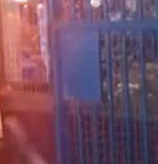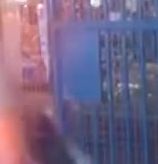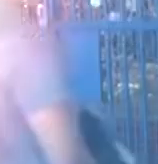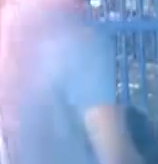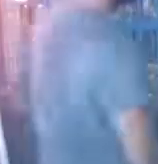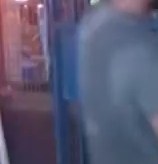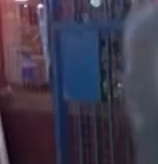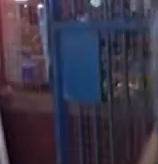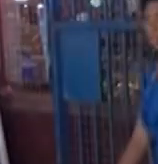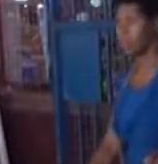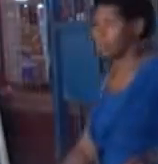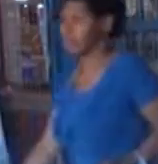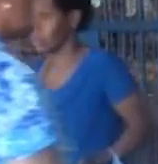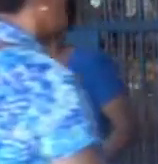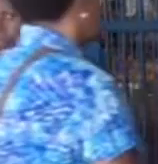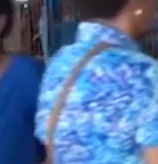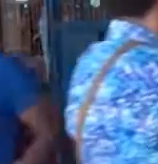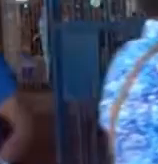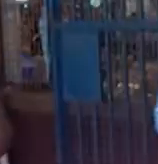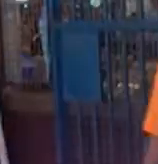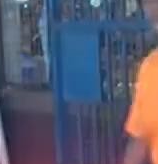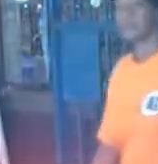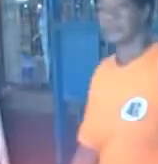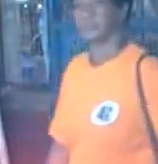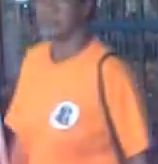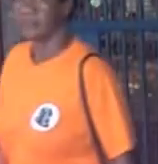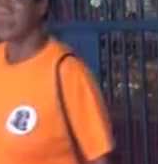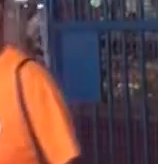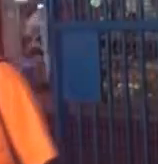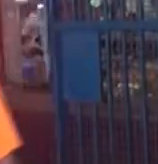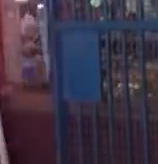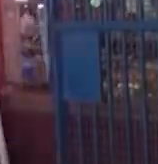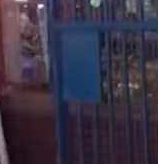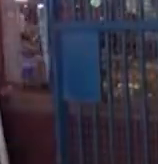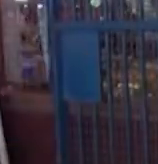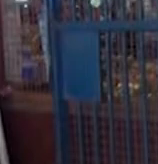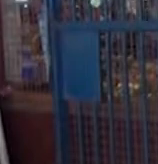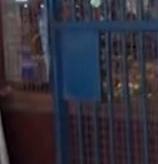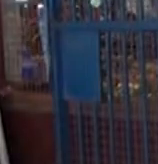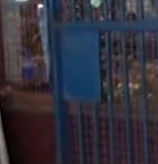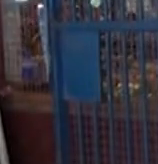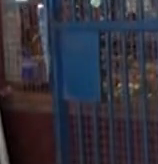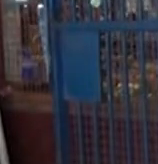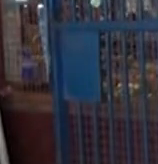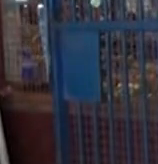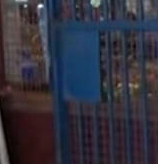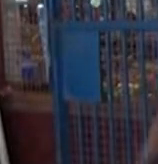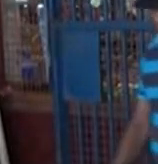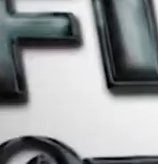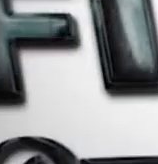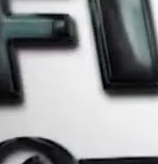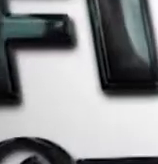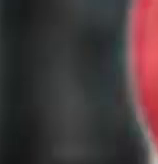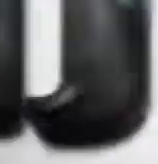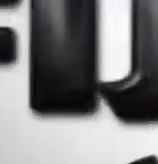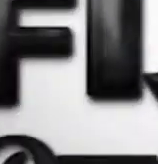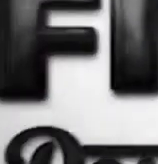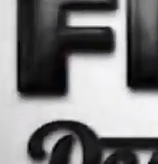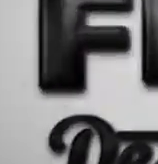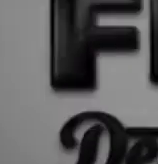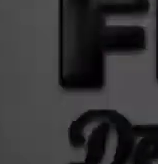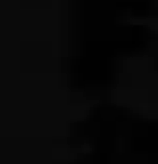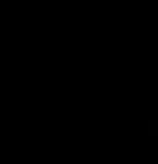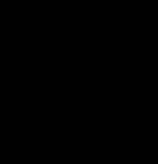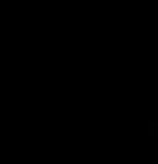कुमार साहब नायक है गोंगो लुबू लटो का रेडियो फीजी 2 में पुराना गाना लगे हमें बहुत अच्छा लगे। रेडियो फीजी